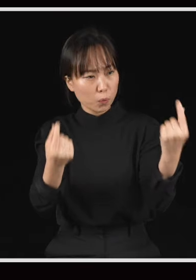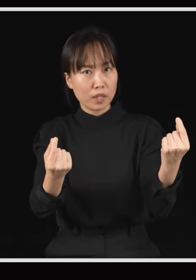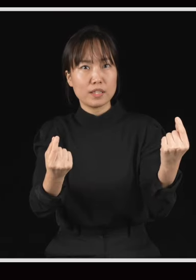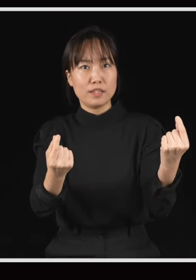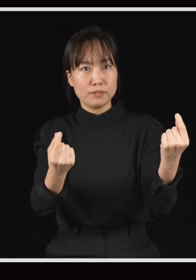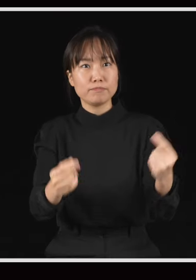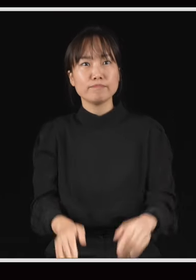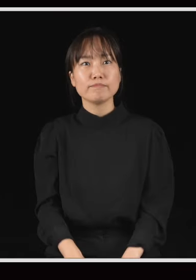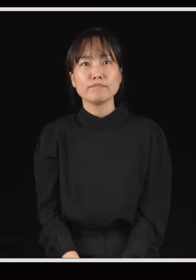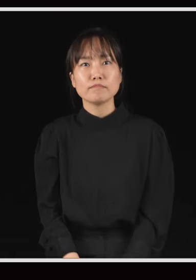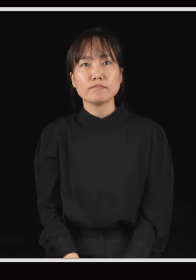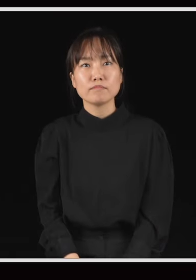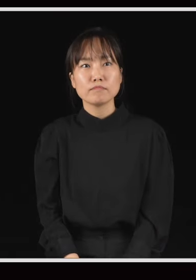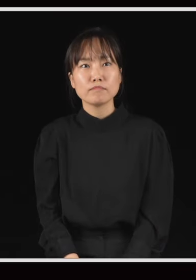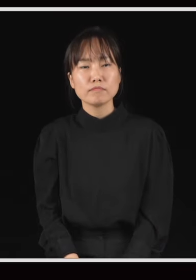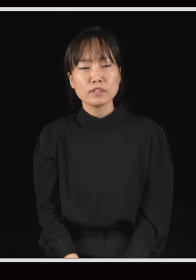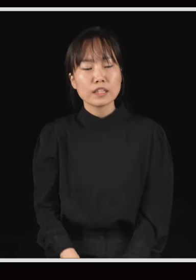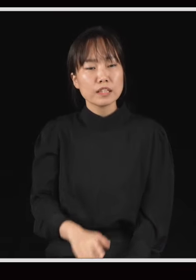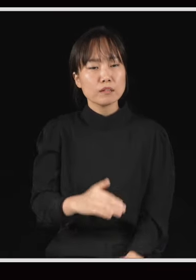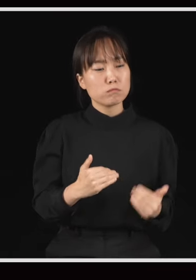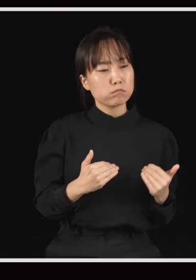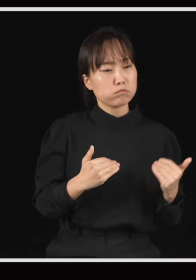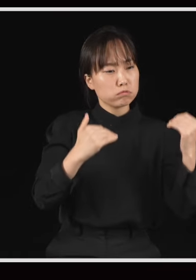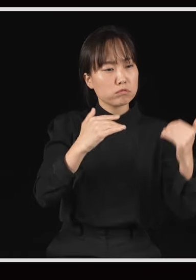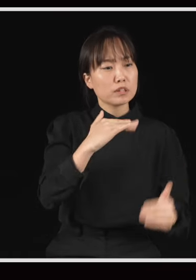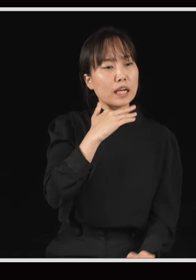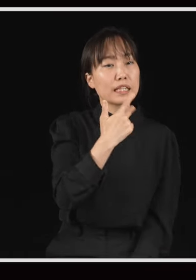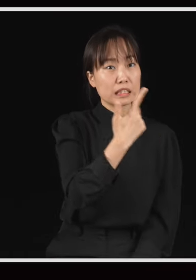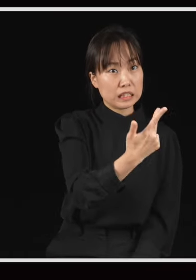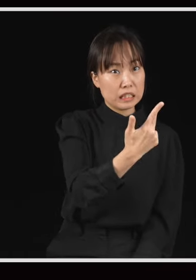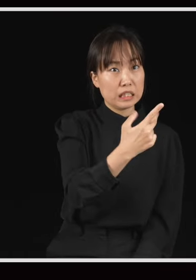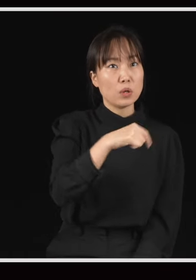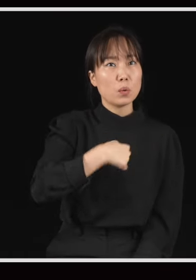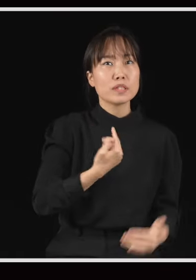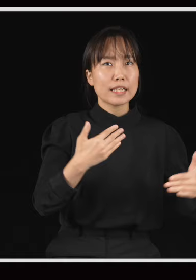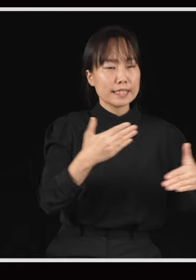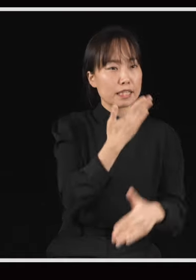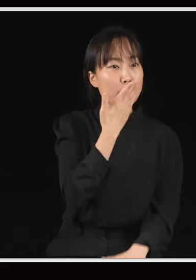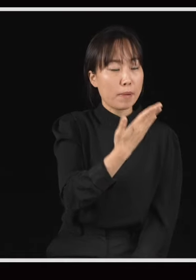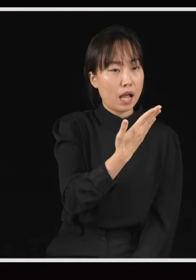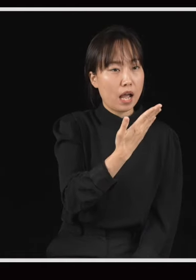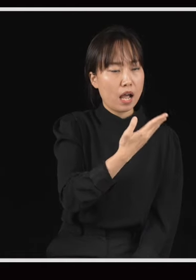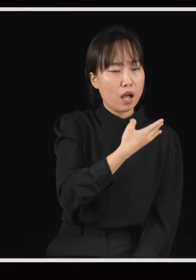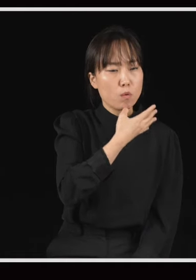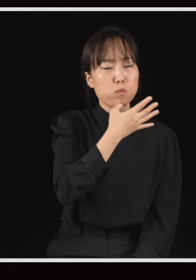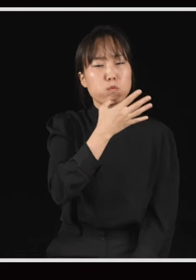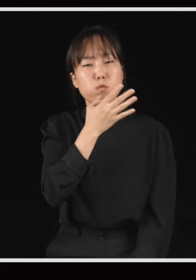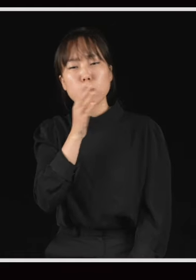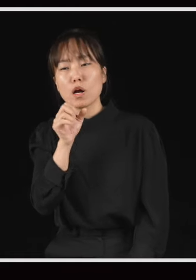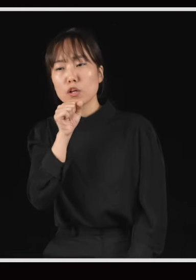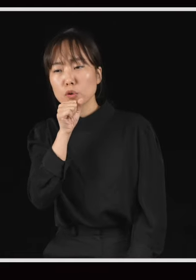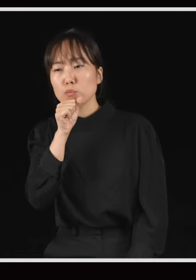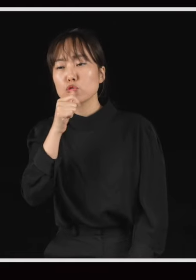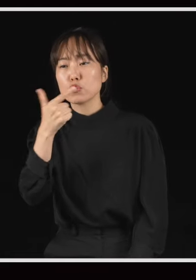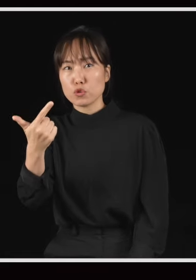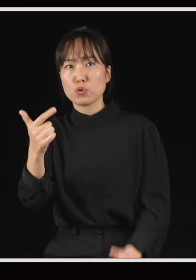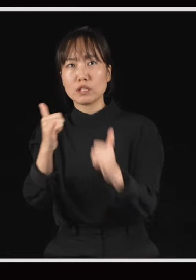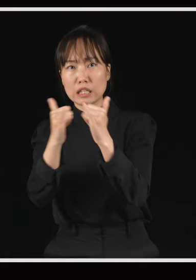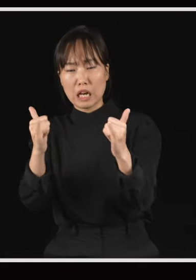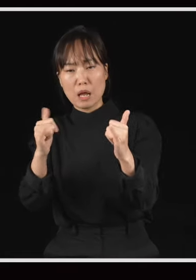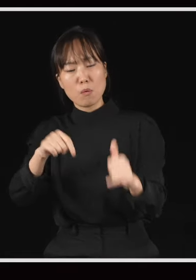드리는데 보통 만 7세 정도가 되면 애들이 혼자 씻습니다. 그런데 중등도